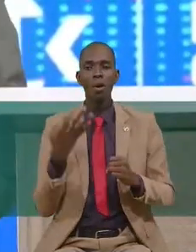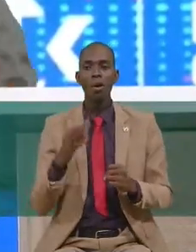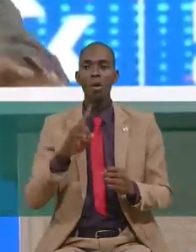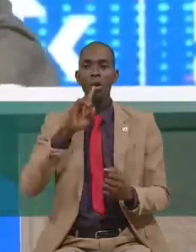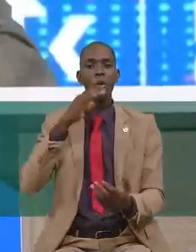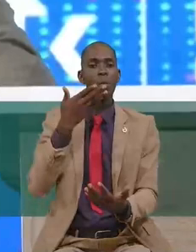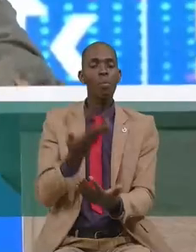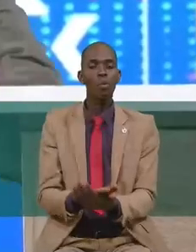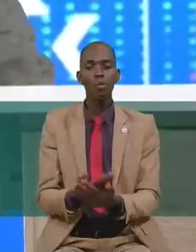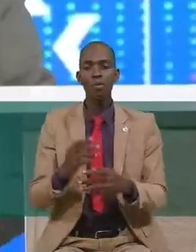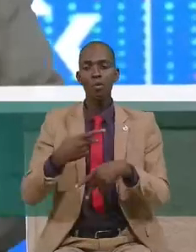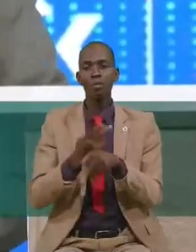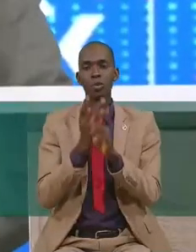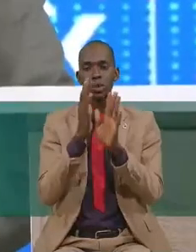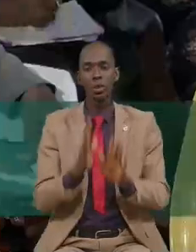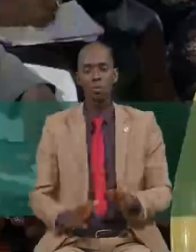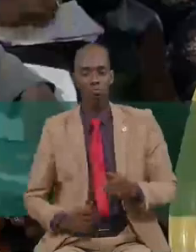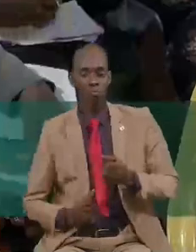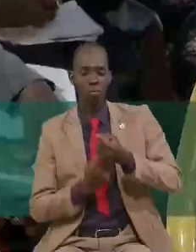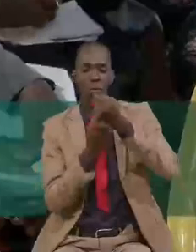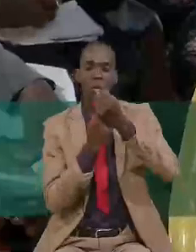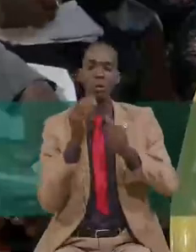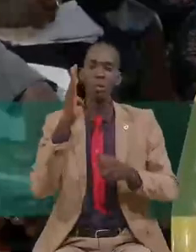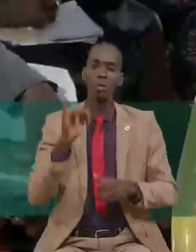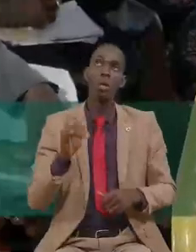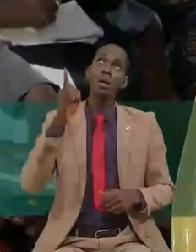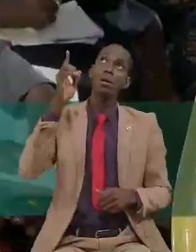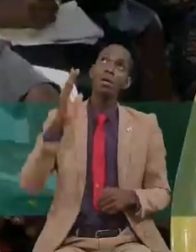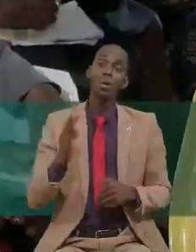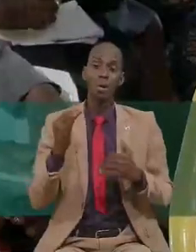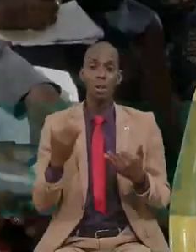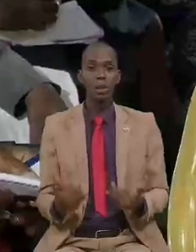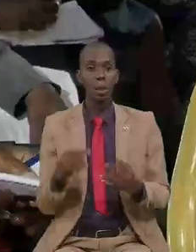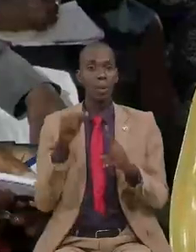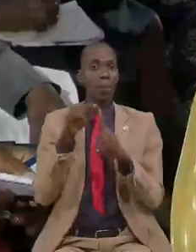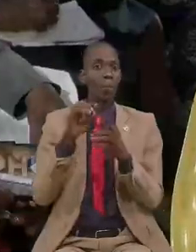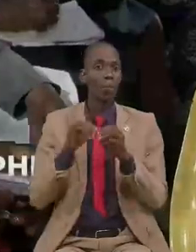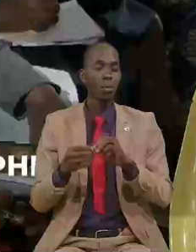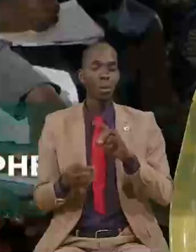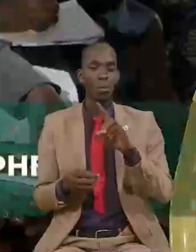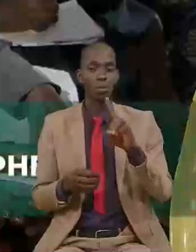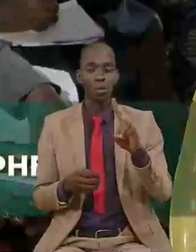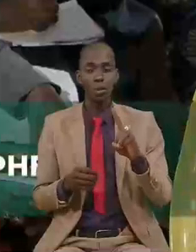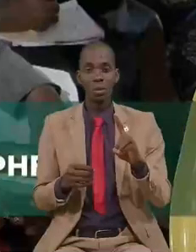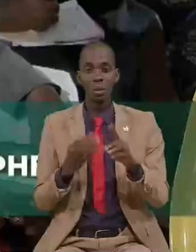de preuves soutenues par Dieu. Voyons le premier élément.